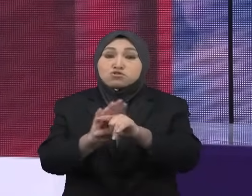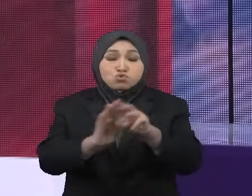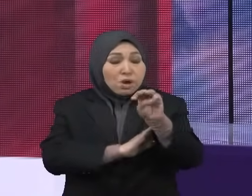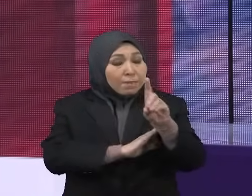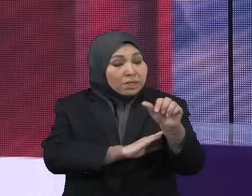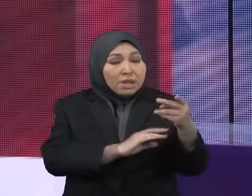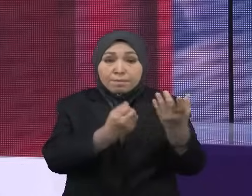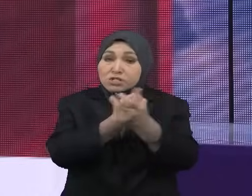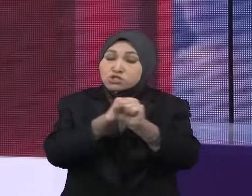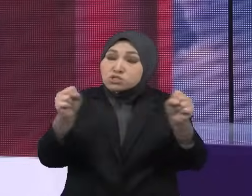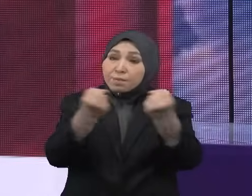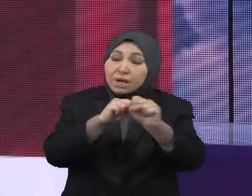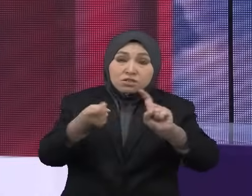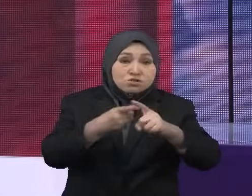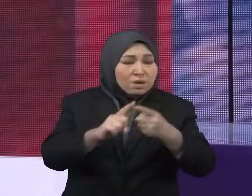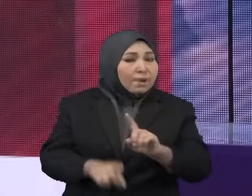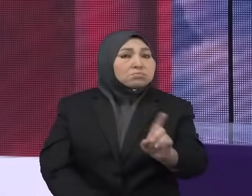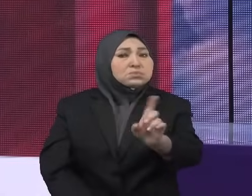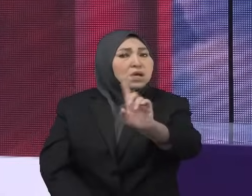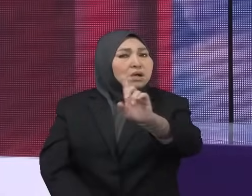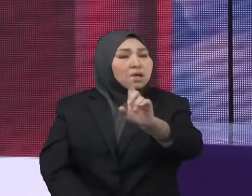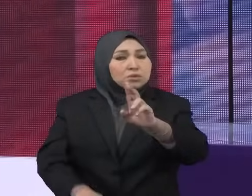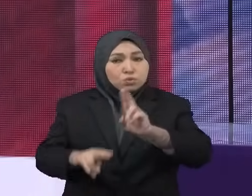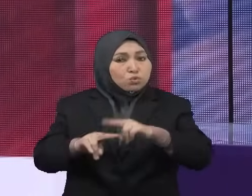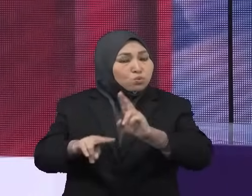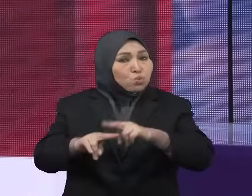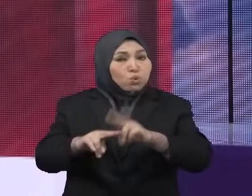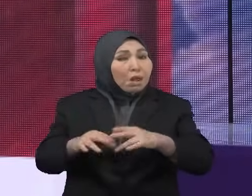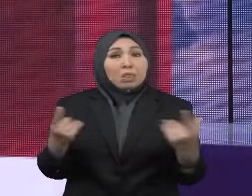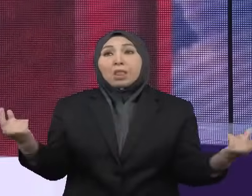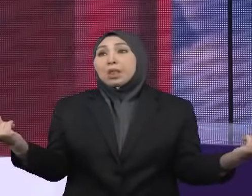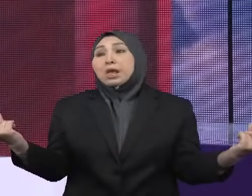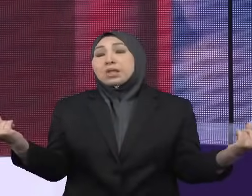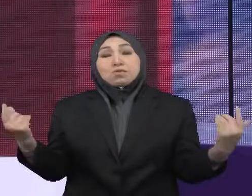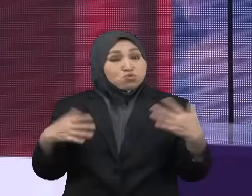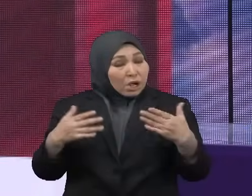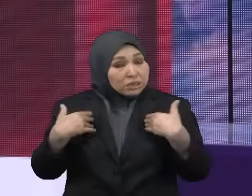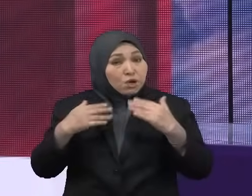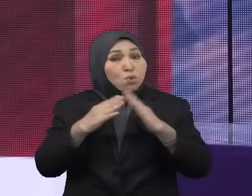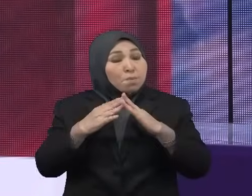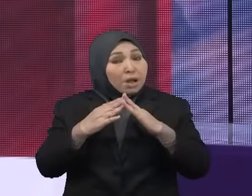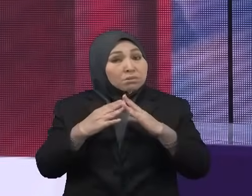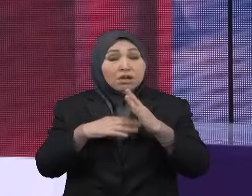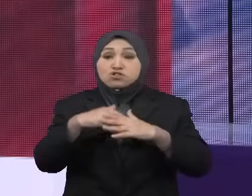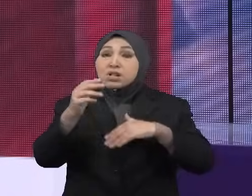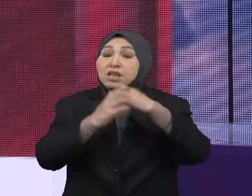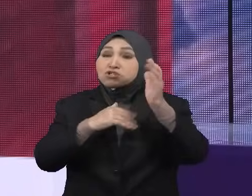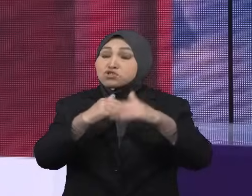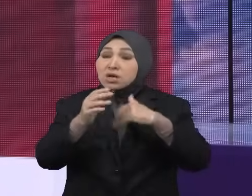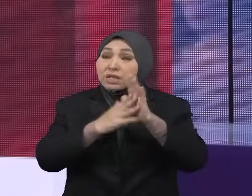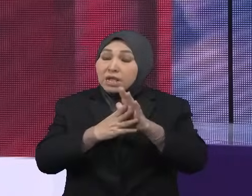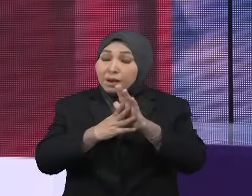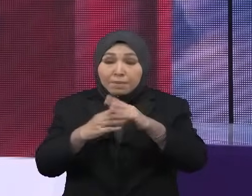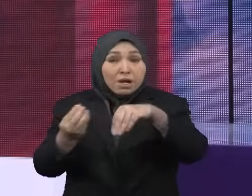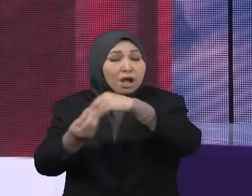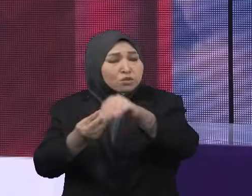Maidah, menyiapkan para sahabat jangan duduk nyenggeng. Ha, kan? Pasal mereka dah ada rumah selesa dah dekat Mekah. Dulu terpaksalah